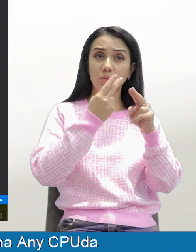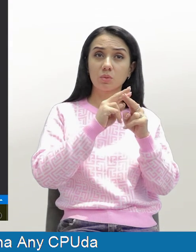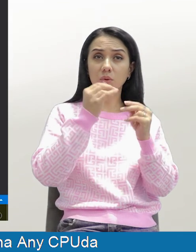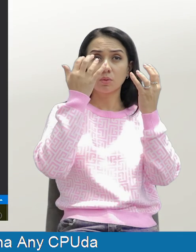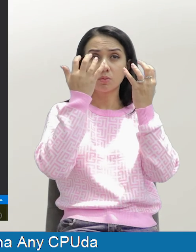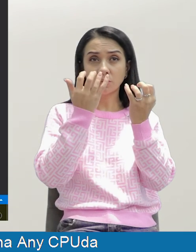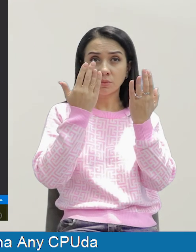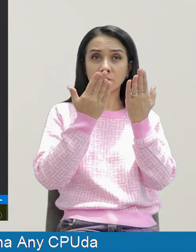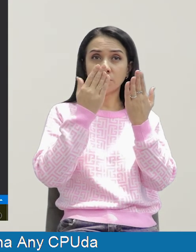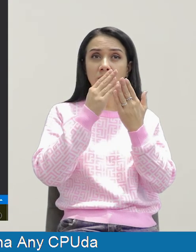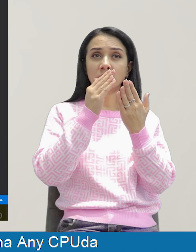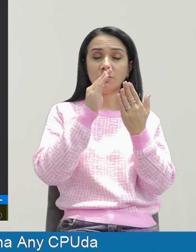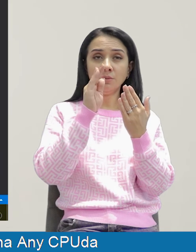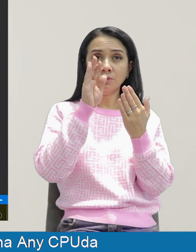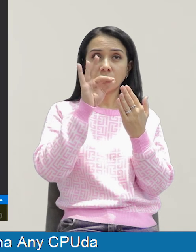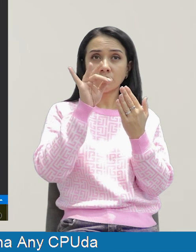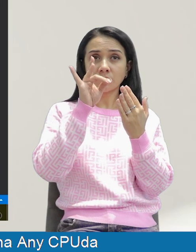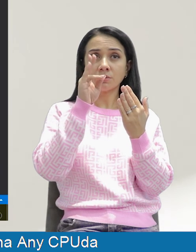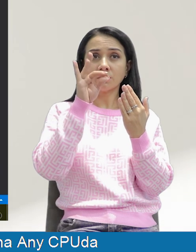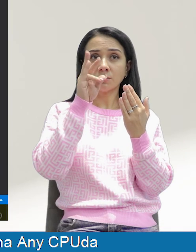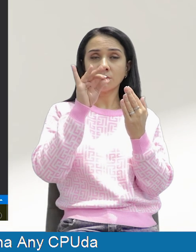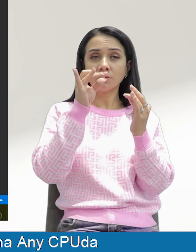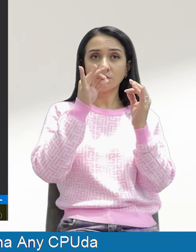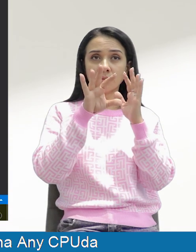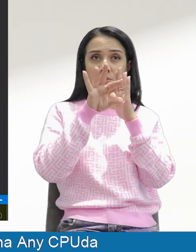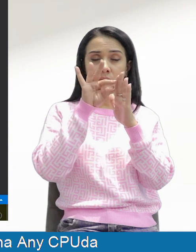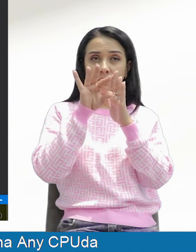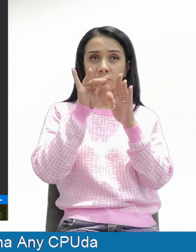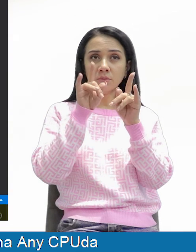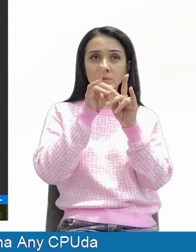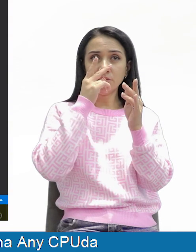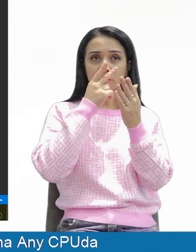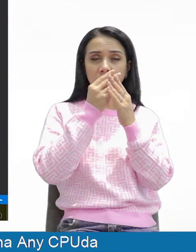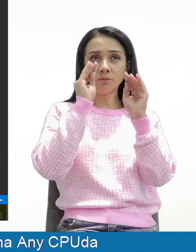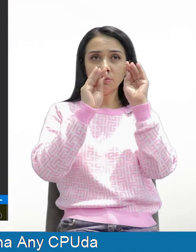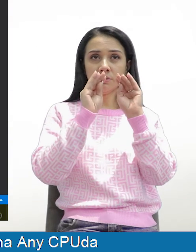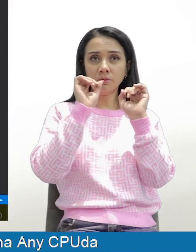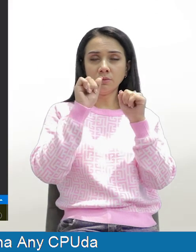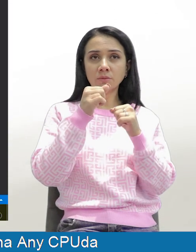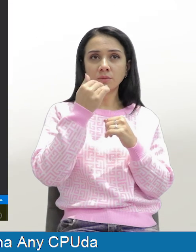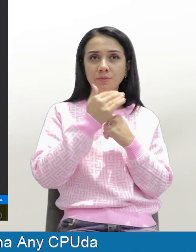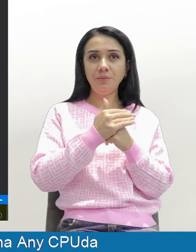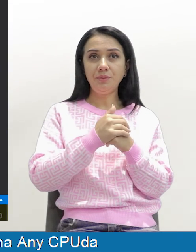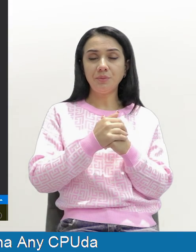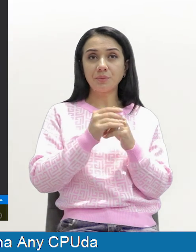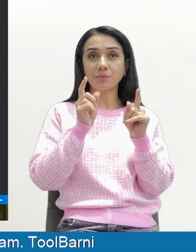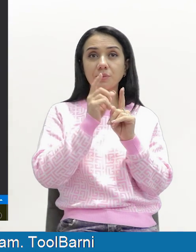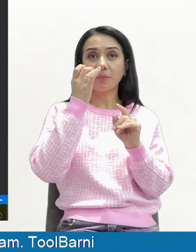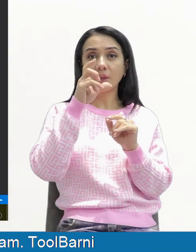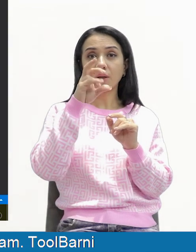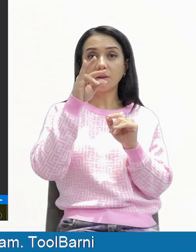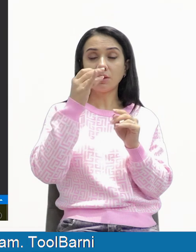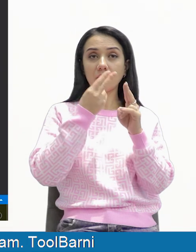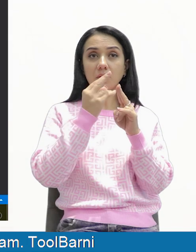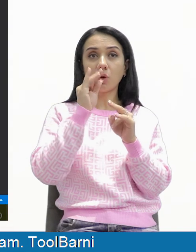Qora etirib, masalan, forkalardan oq qilib, shunaqa qilsak, shu uz va suvda formasini ham yasasa bo'lar ekan. Mana NCPU deb